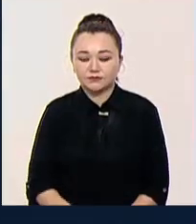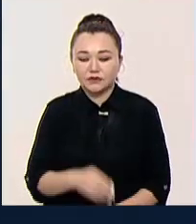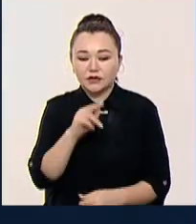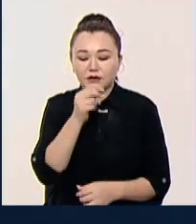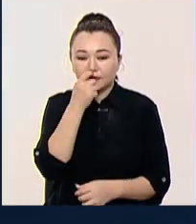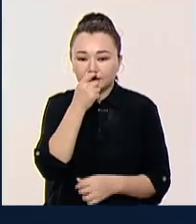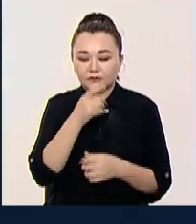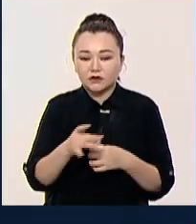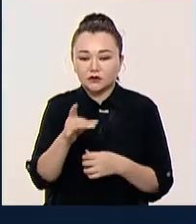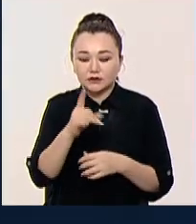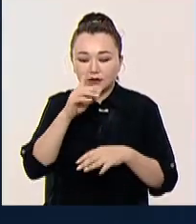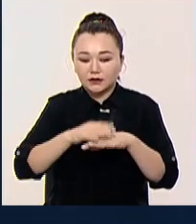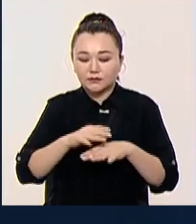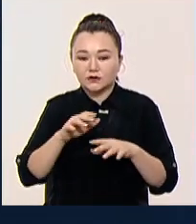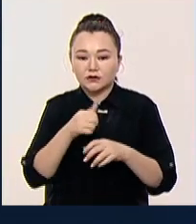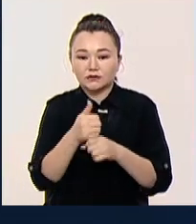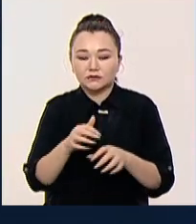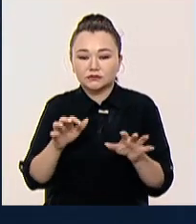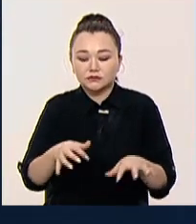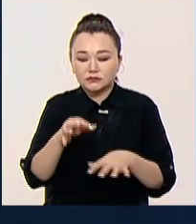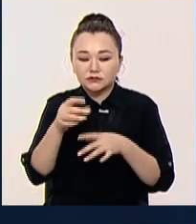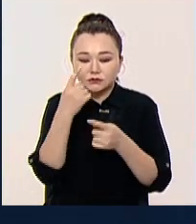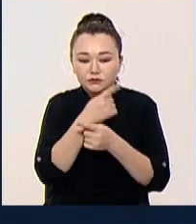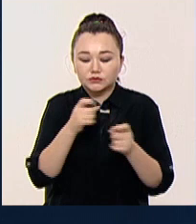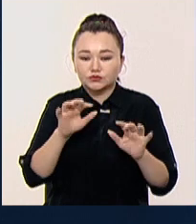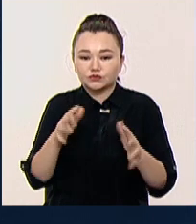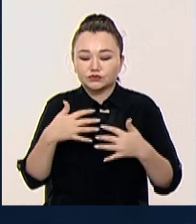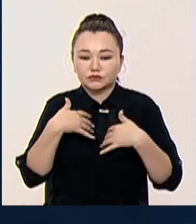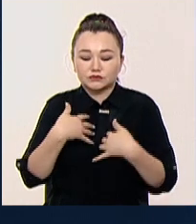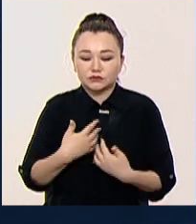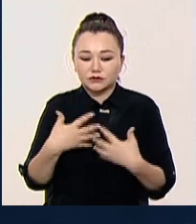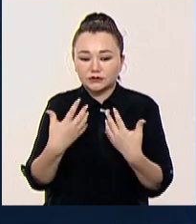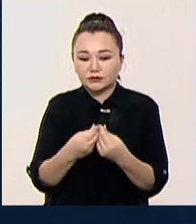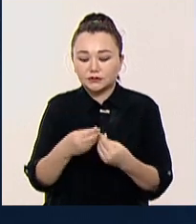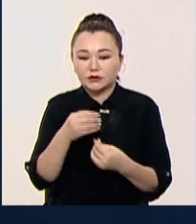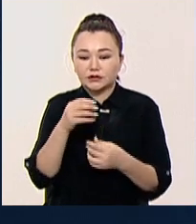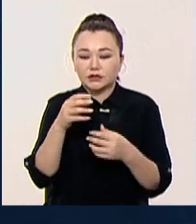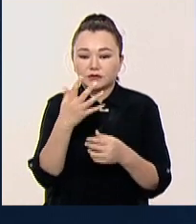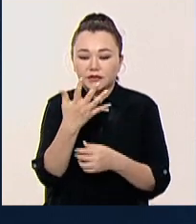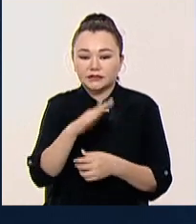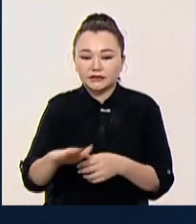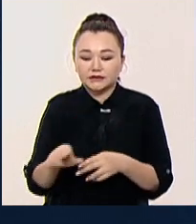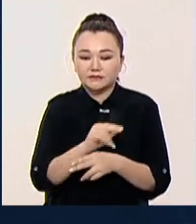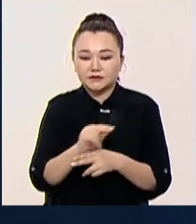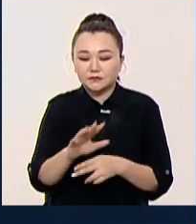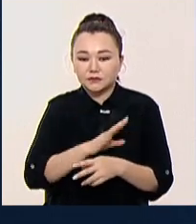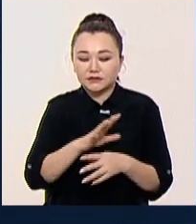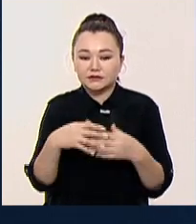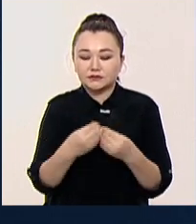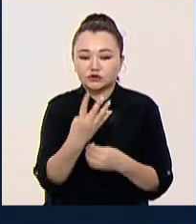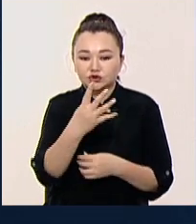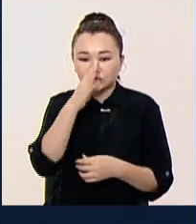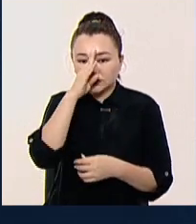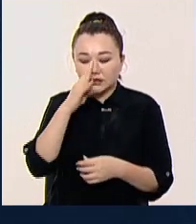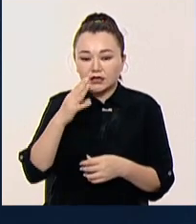Панфилов ауданы әкімдігі баспасөз қызметінің мәліметінше қайғылы оқиға тіркелген жанұяда 5 бала тәрбиеленген. Әулетте 4 ұл,